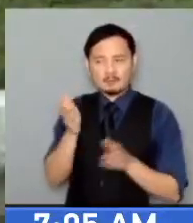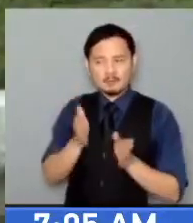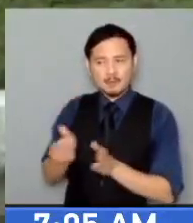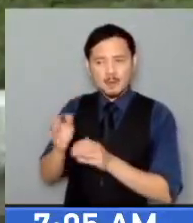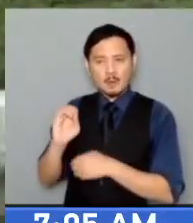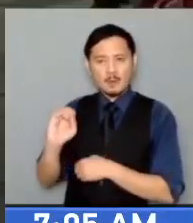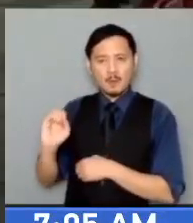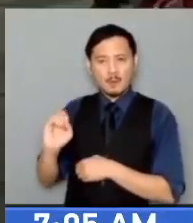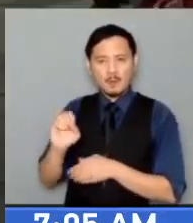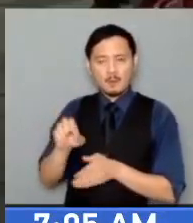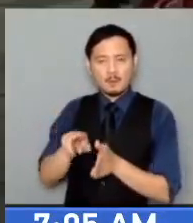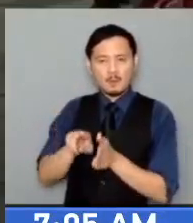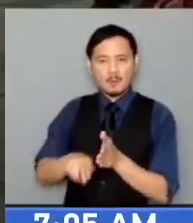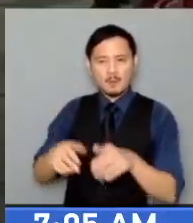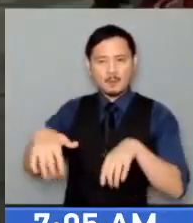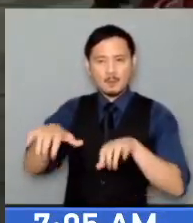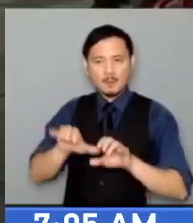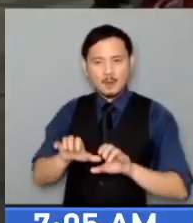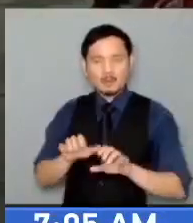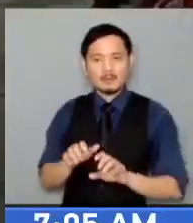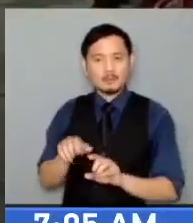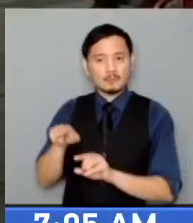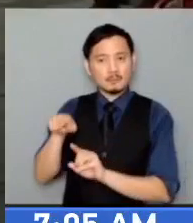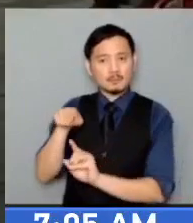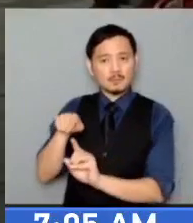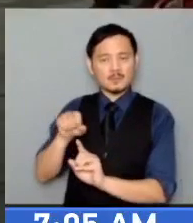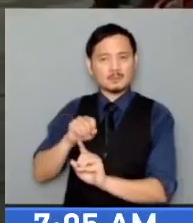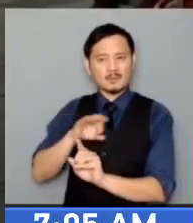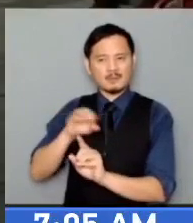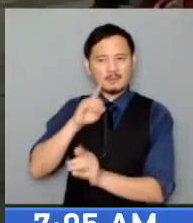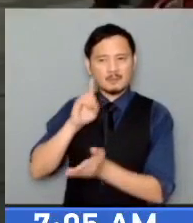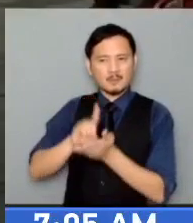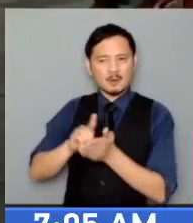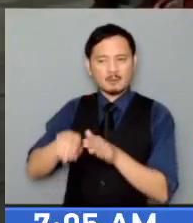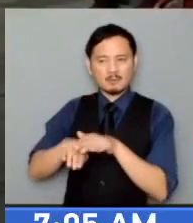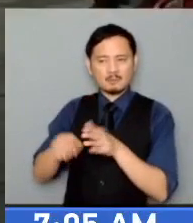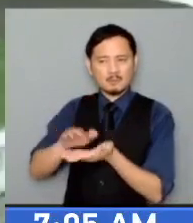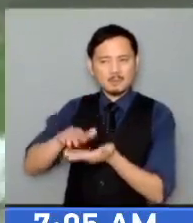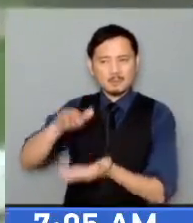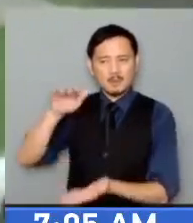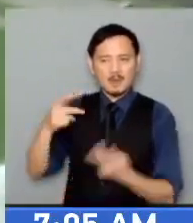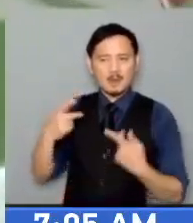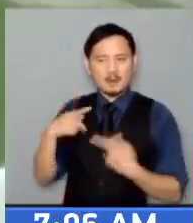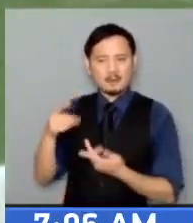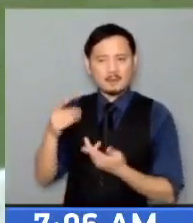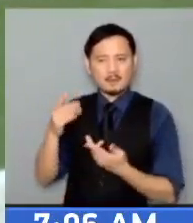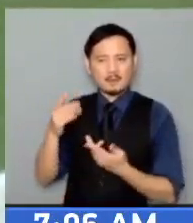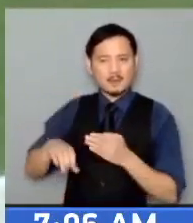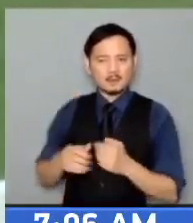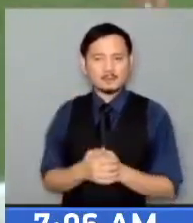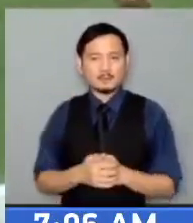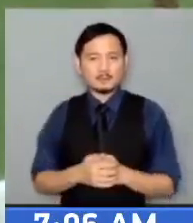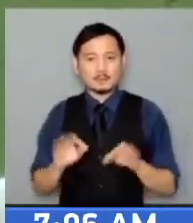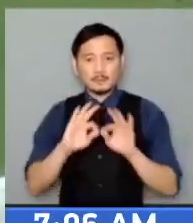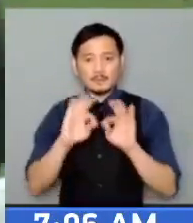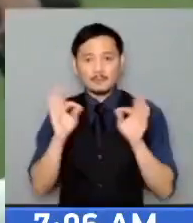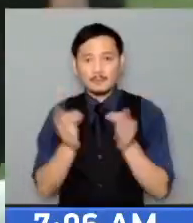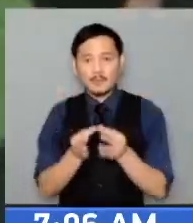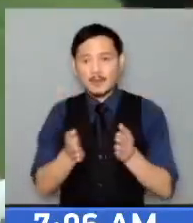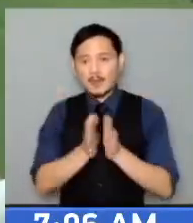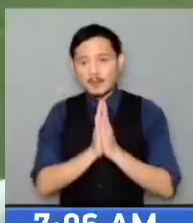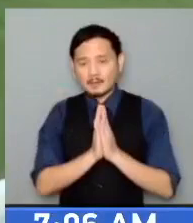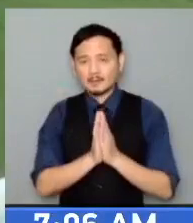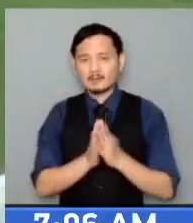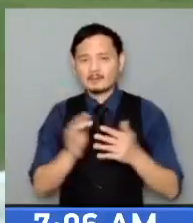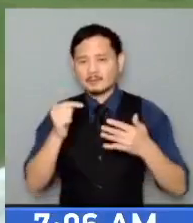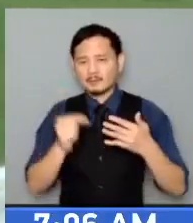ng kanyang complete staff work. May mga ibinilin din siya sa kanyang pamilya para sa kanyang libing gaya na lamang ng mga kantang patutugtugin